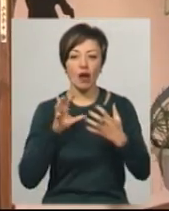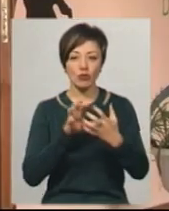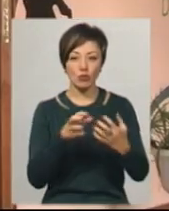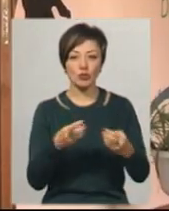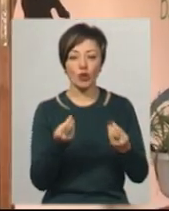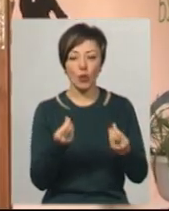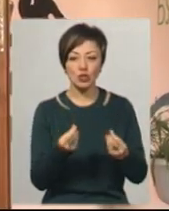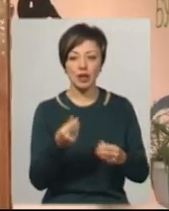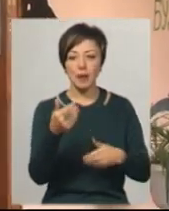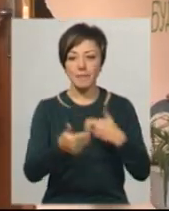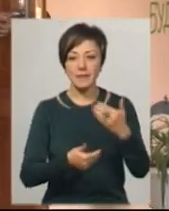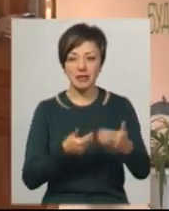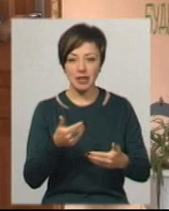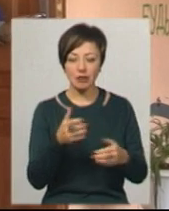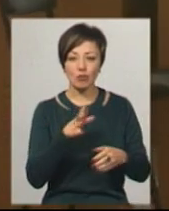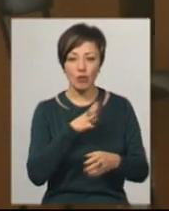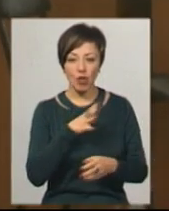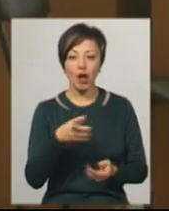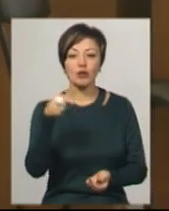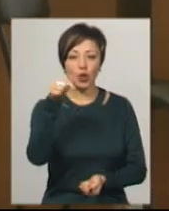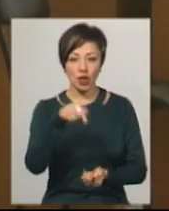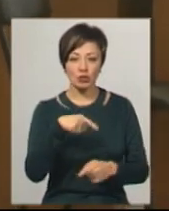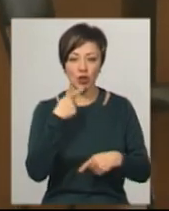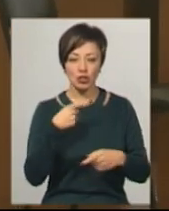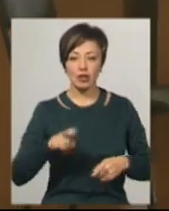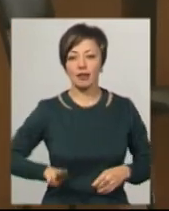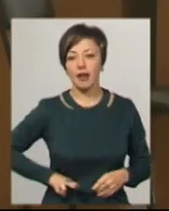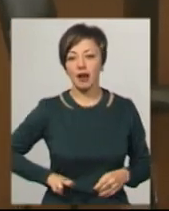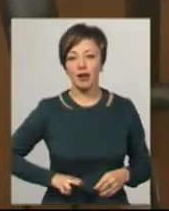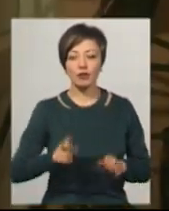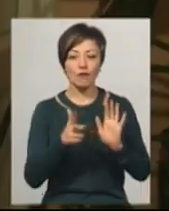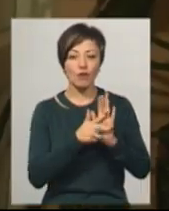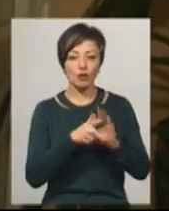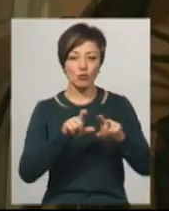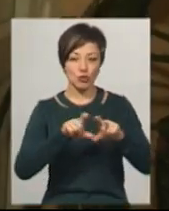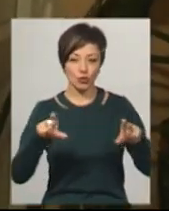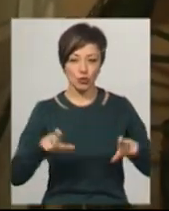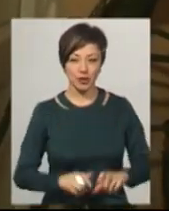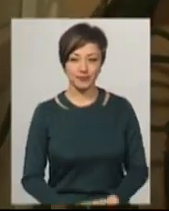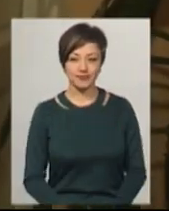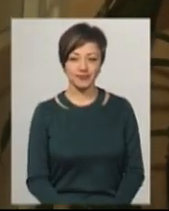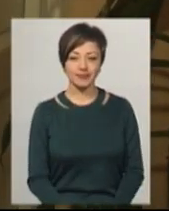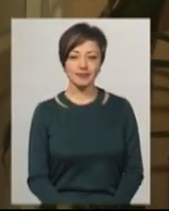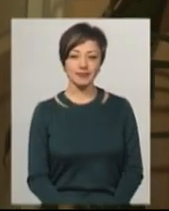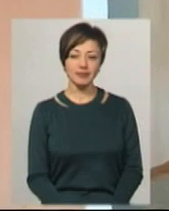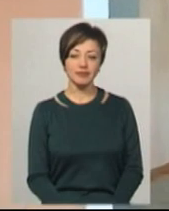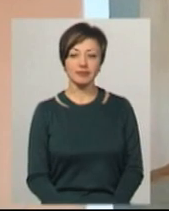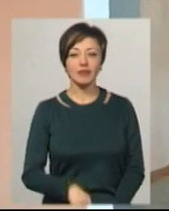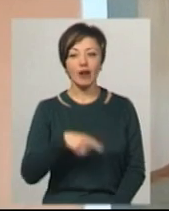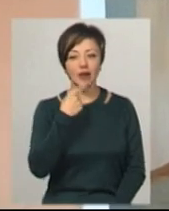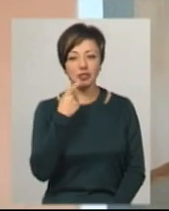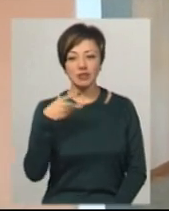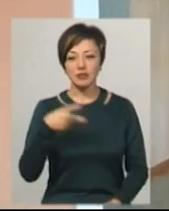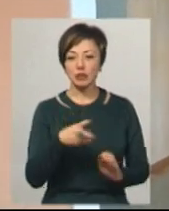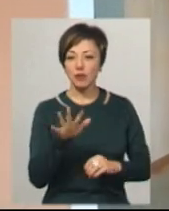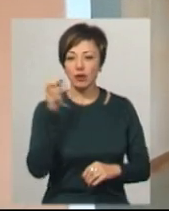та кошти на басейн з інклюзією, була доречною. Каже директор спеціалізованої загальноосвітньої школи номер вісім Сергій Коріньовський. Чоловік каже, з